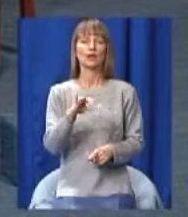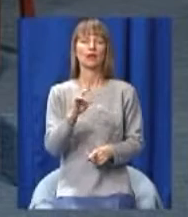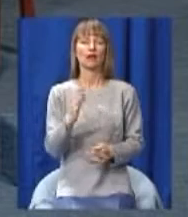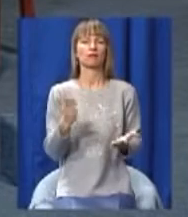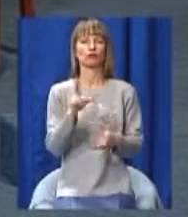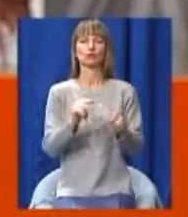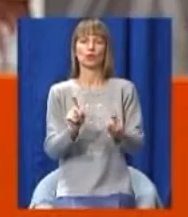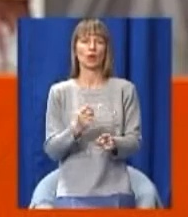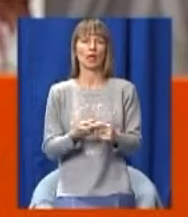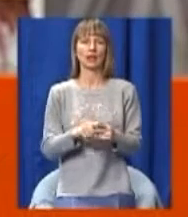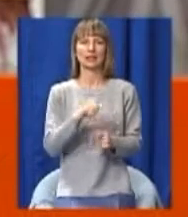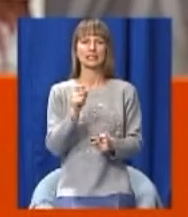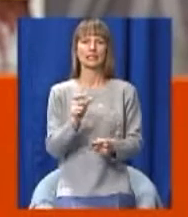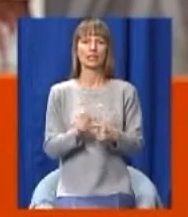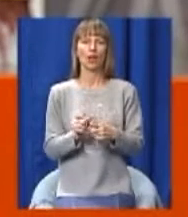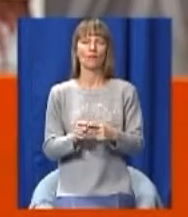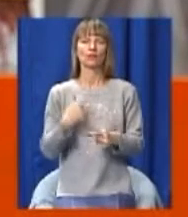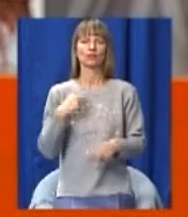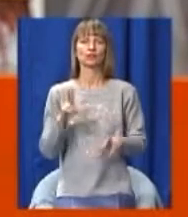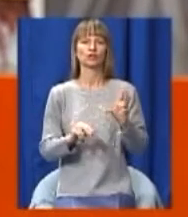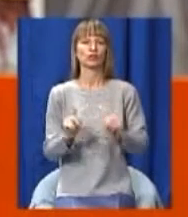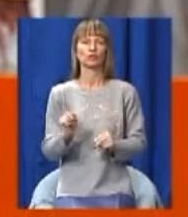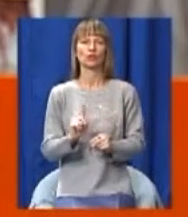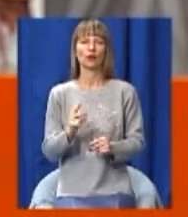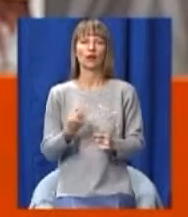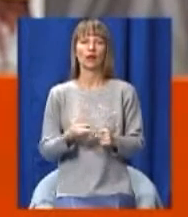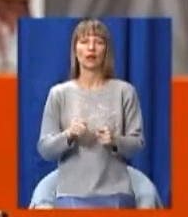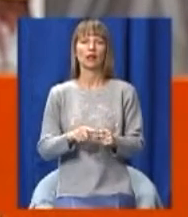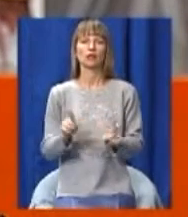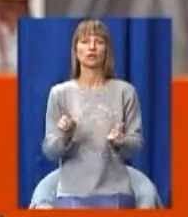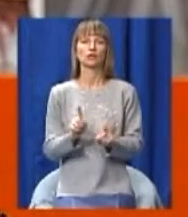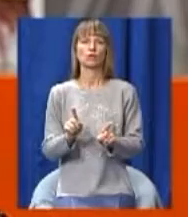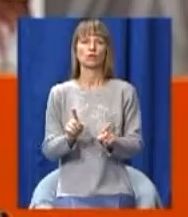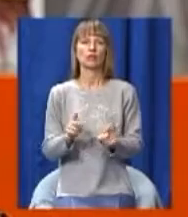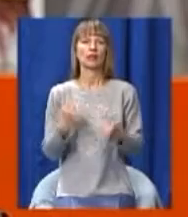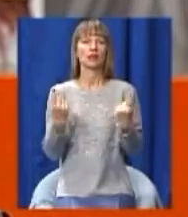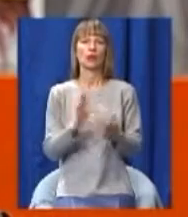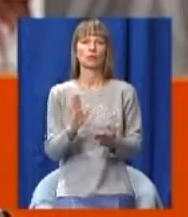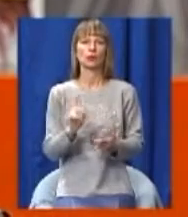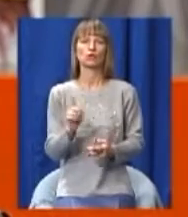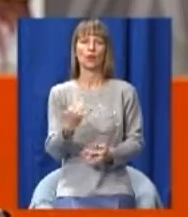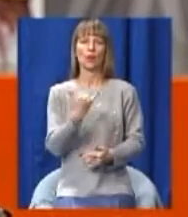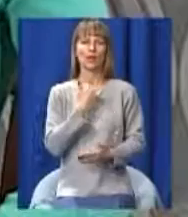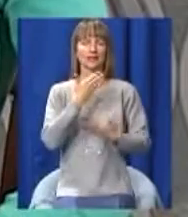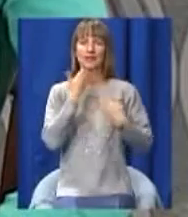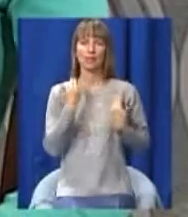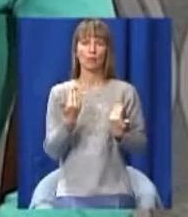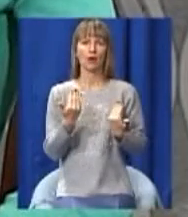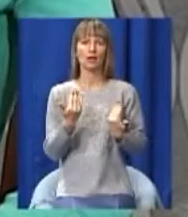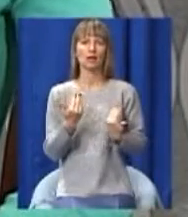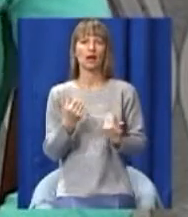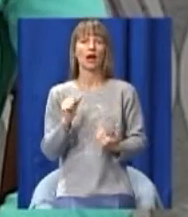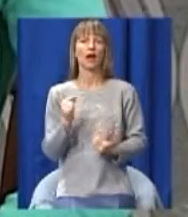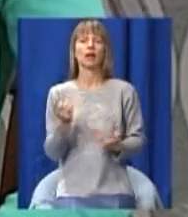як ти вважаєш, що це таке за слово? Я вважаю, що це щось необичне, чого в нас немає. Ну,